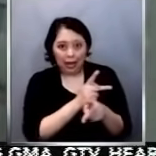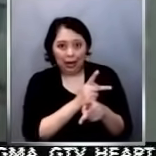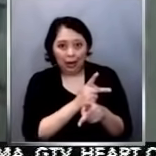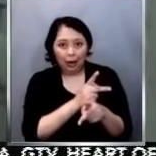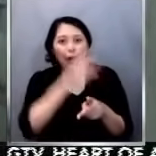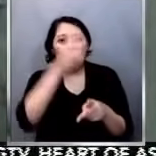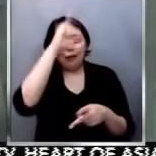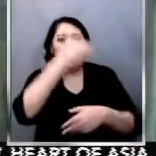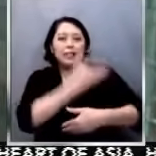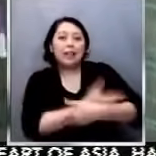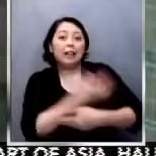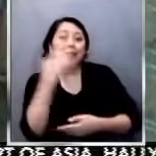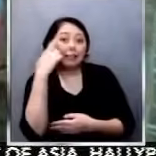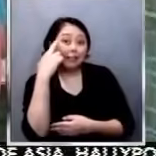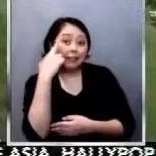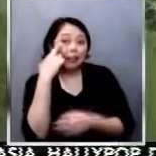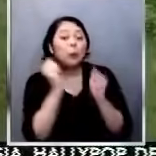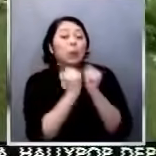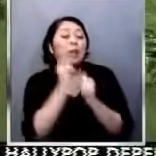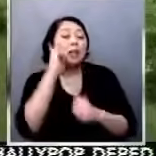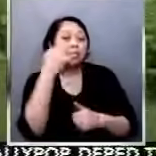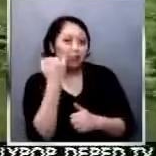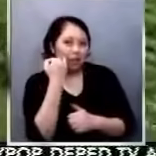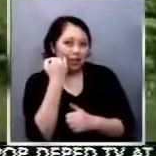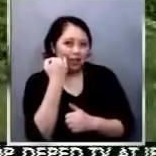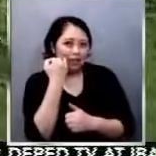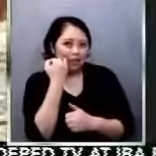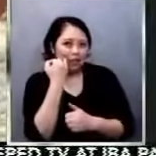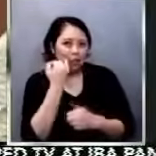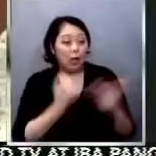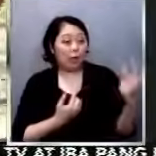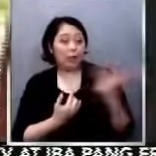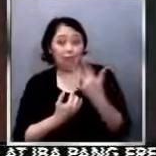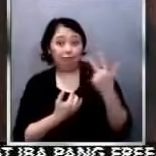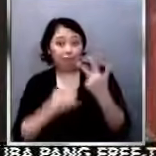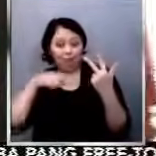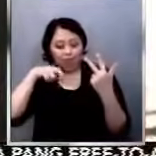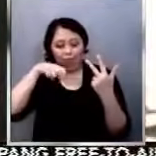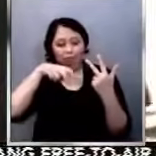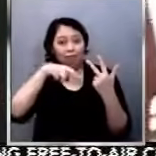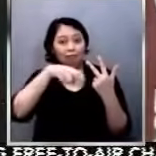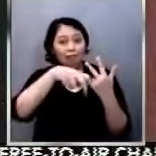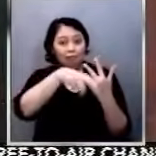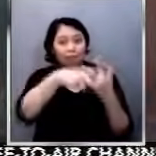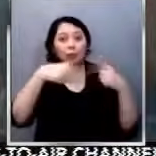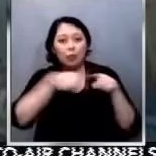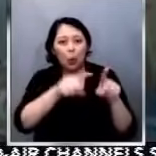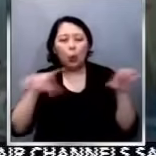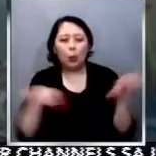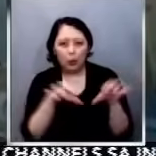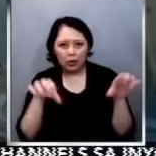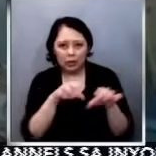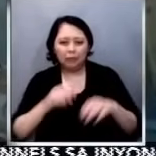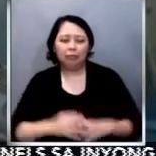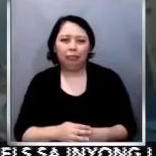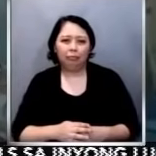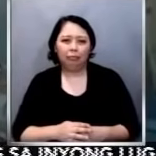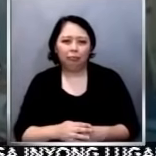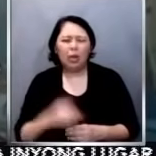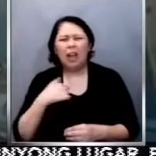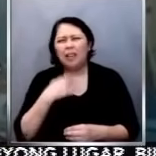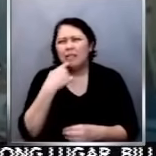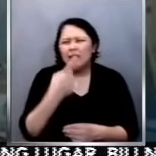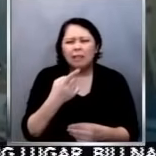Araw-araw kasama niya si Rex at Jane sa paglalakad papunta sa trabaho. Sinasabi ko, bahala na ang Diyos. Kung minsan, bago ako